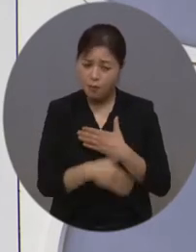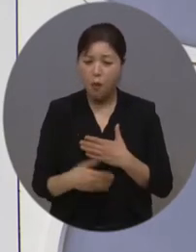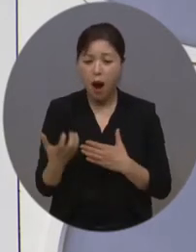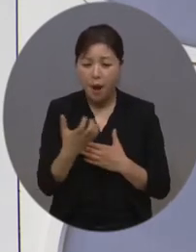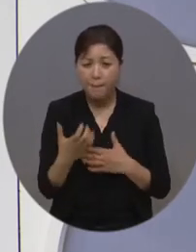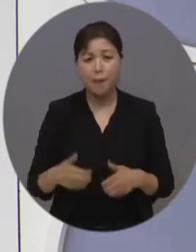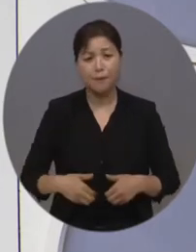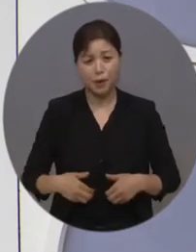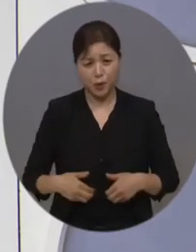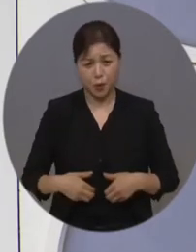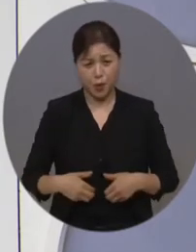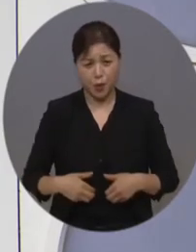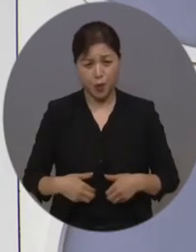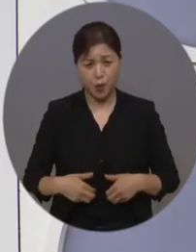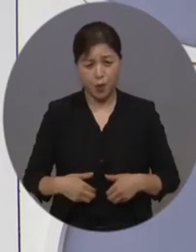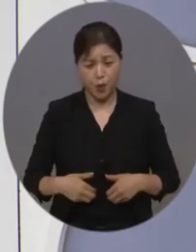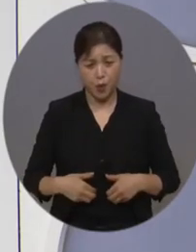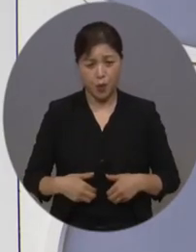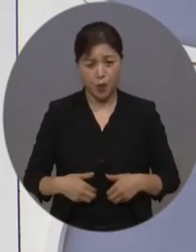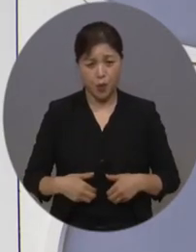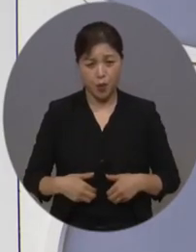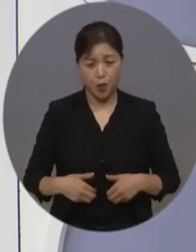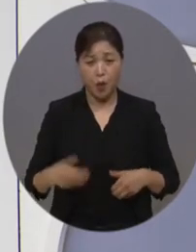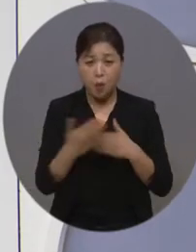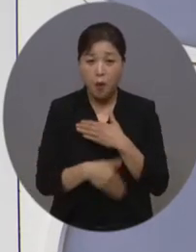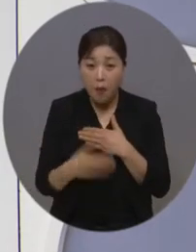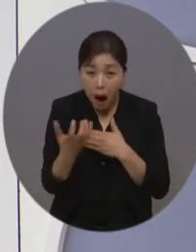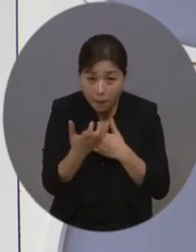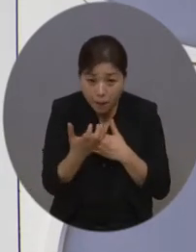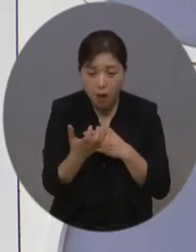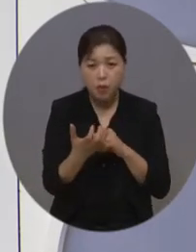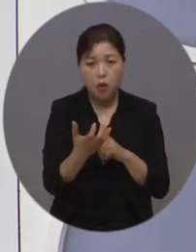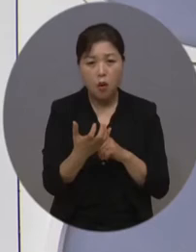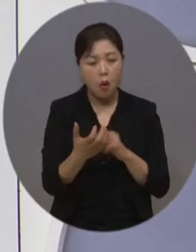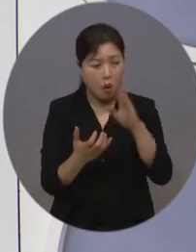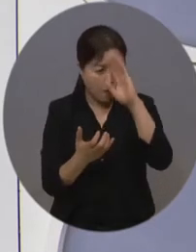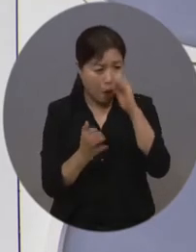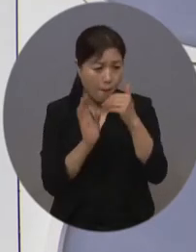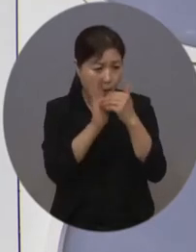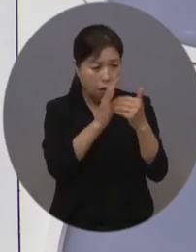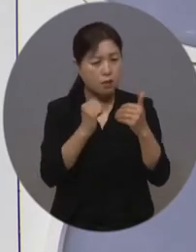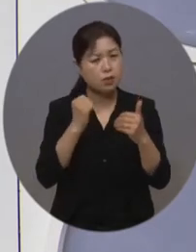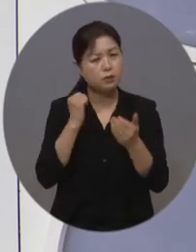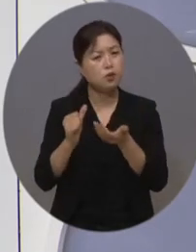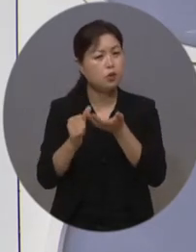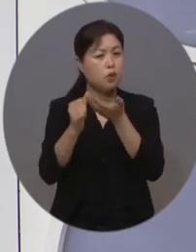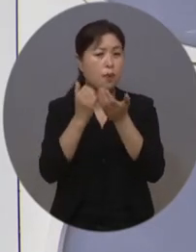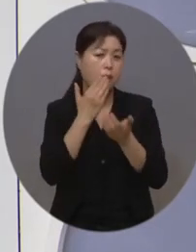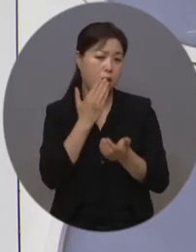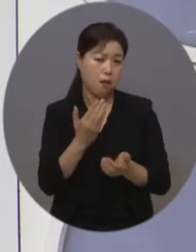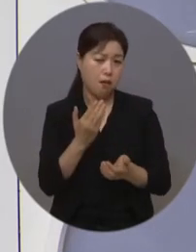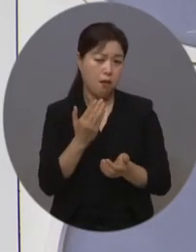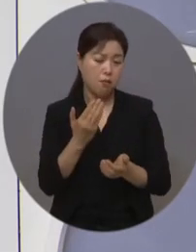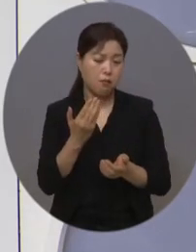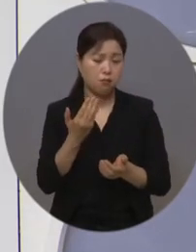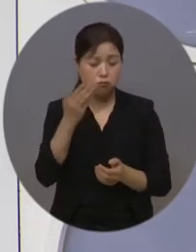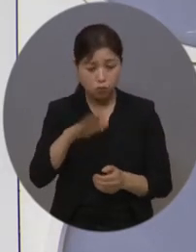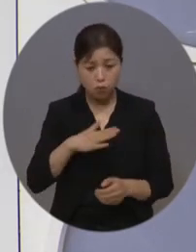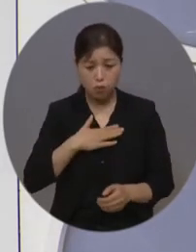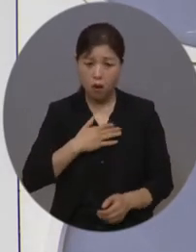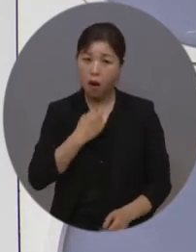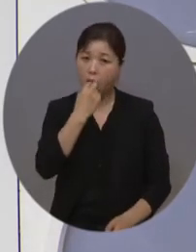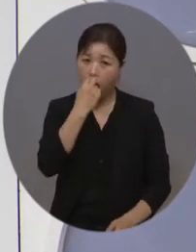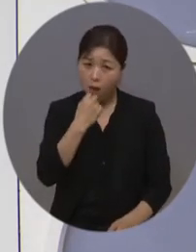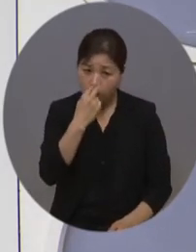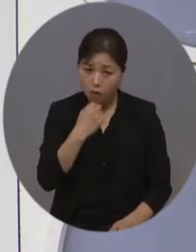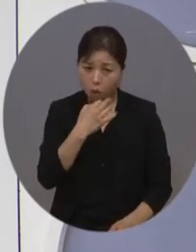아프기도 바로 해야지 무병장수 면역이 생기는 겁니다. 면역이요. 예. 예. 근데 제가 전혀 감기 몸살이라고